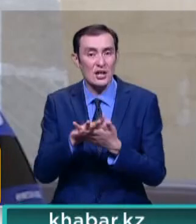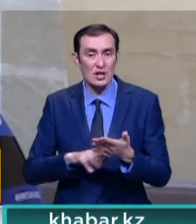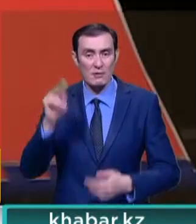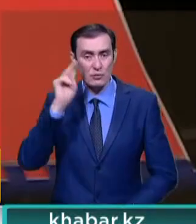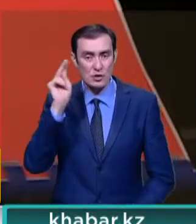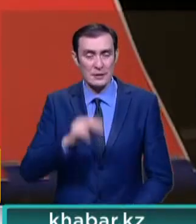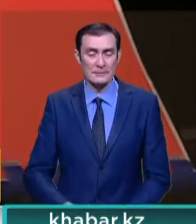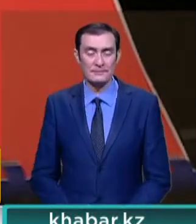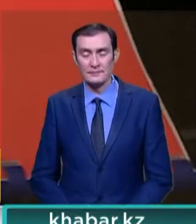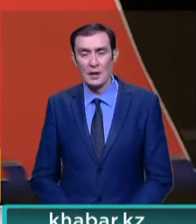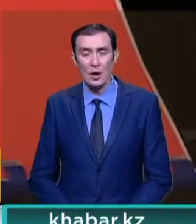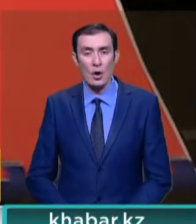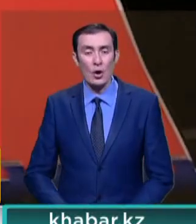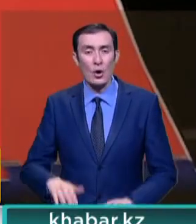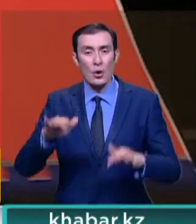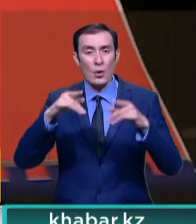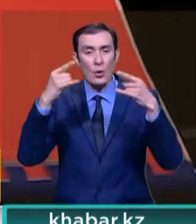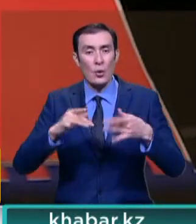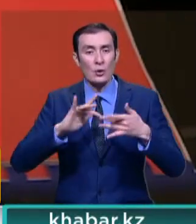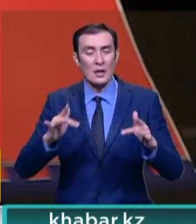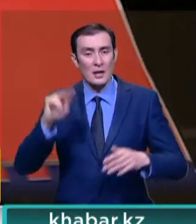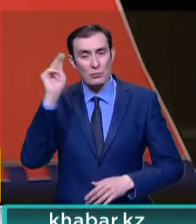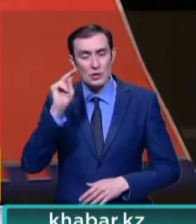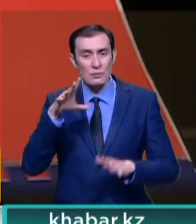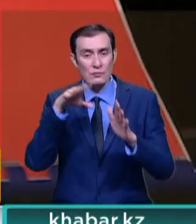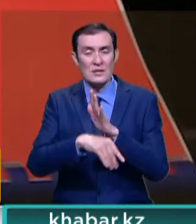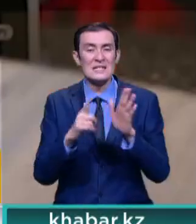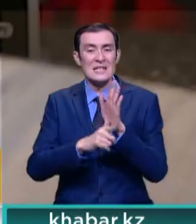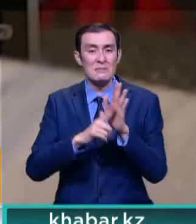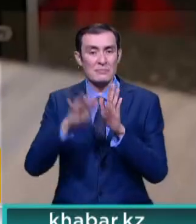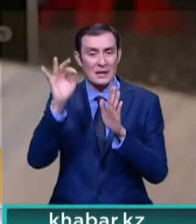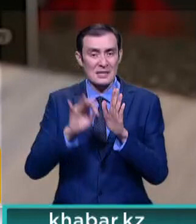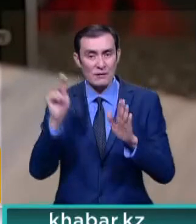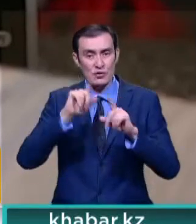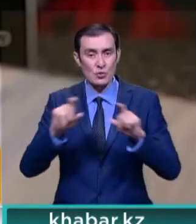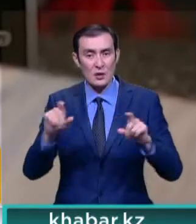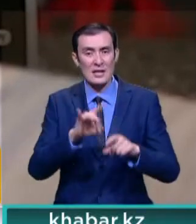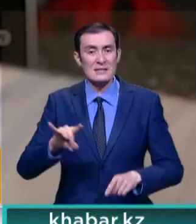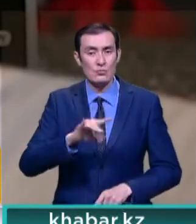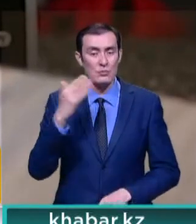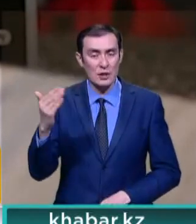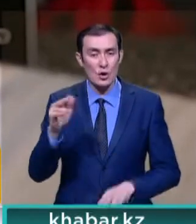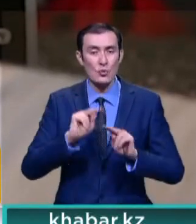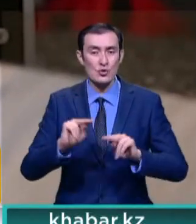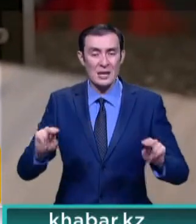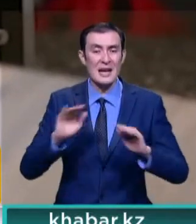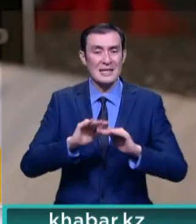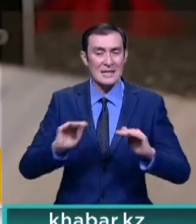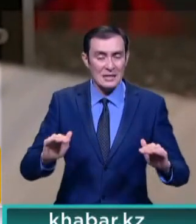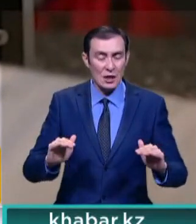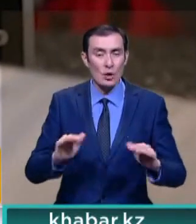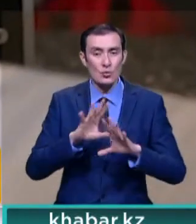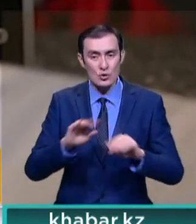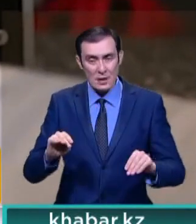обучения. Онлайн-обучением охвачены 70% школ в республике. Учителя и учащиеся